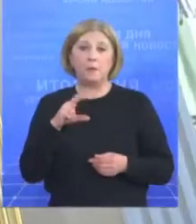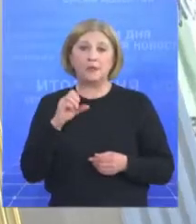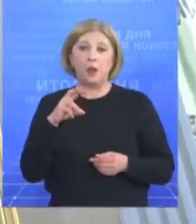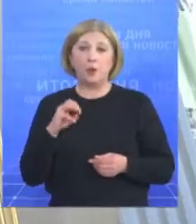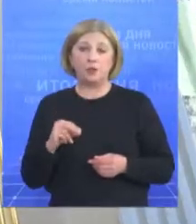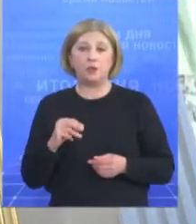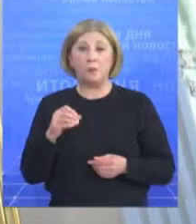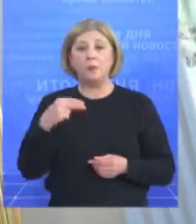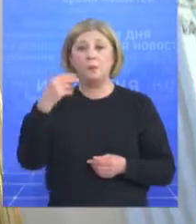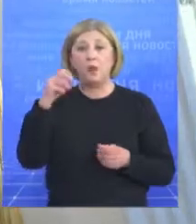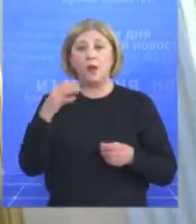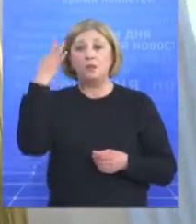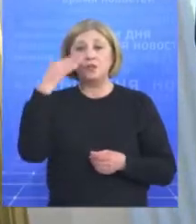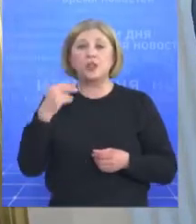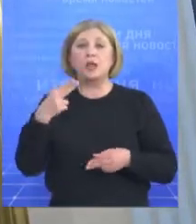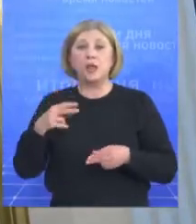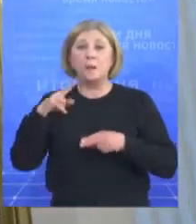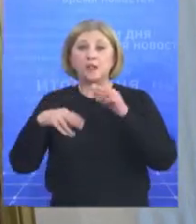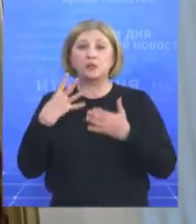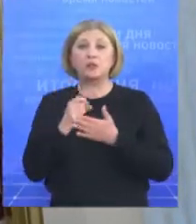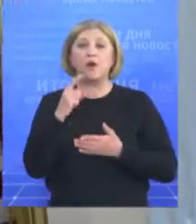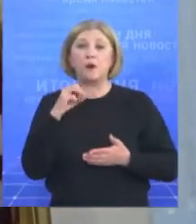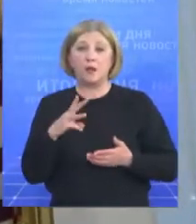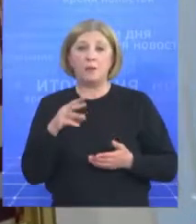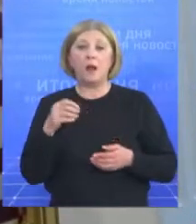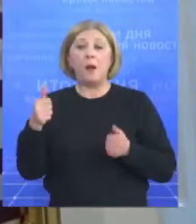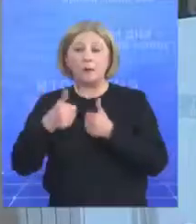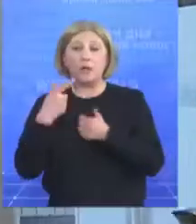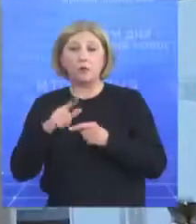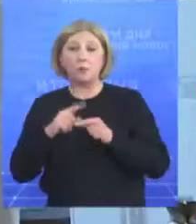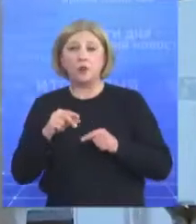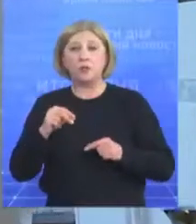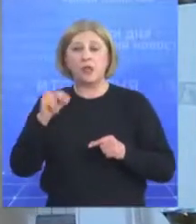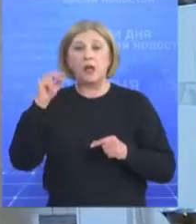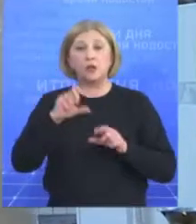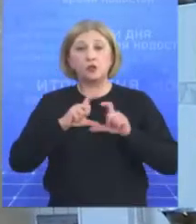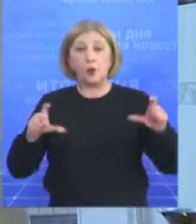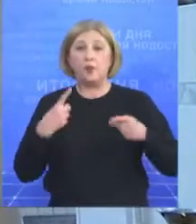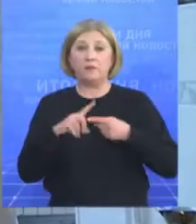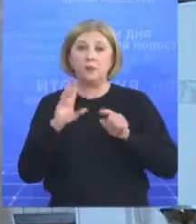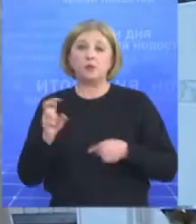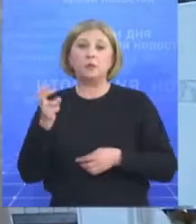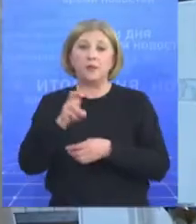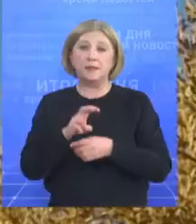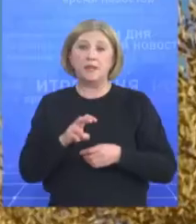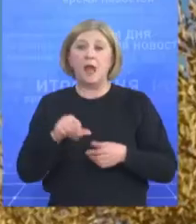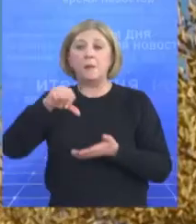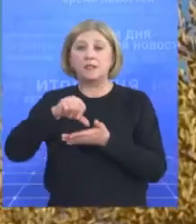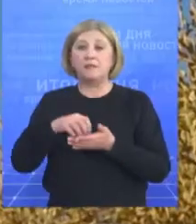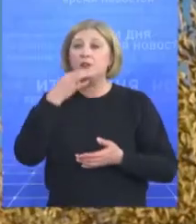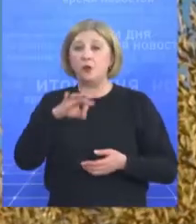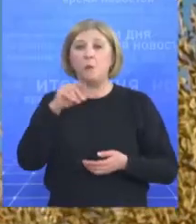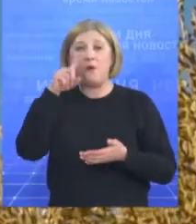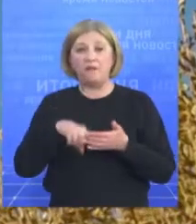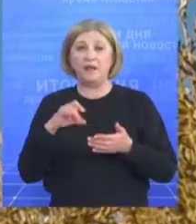Дмитрий Киряков священник. Мечтает построить свой храм, при котором будет православная спортивная школа. Школа, в которую сможет прийти представитель любой веры и